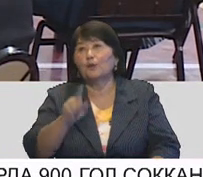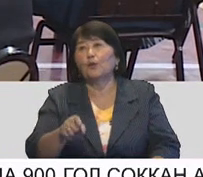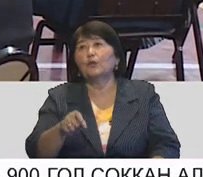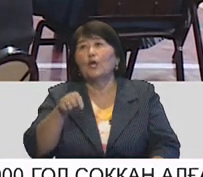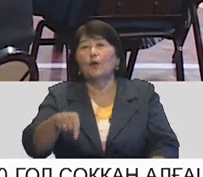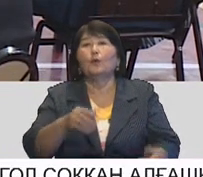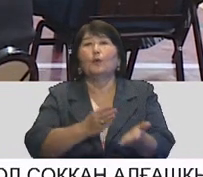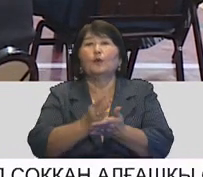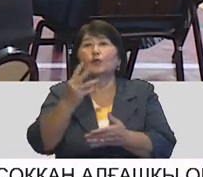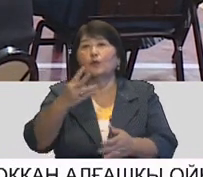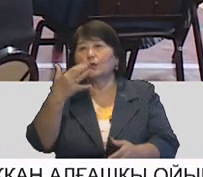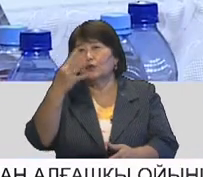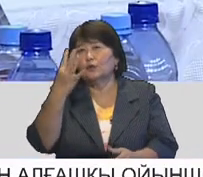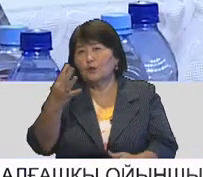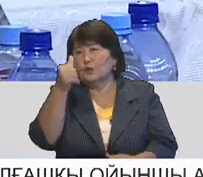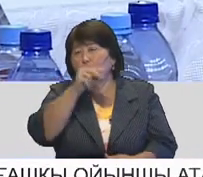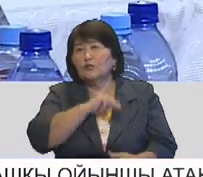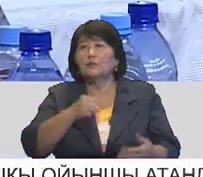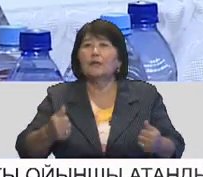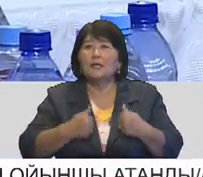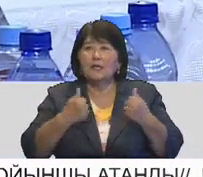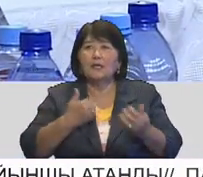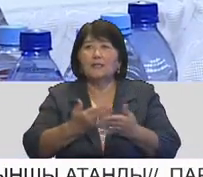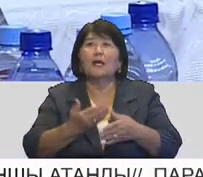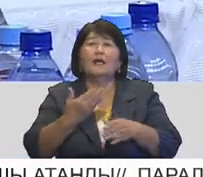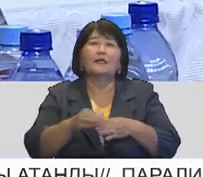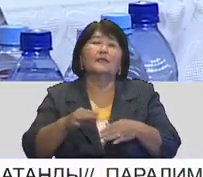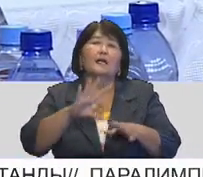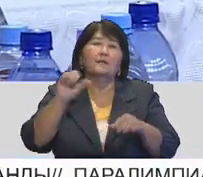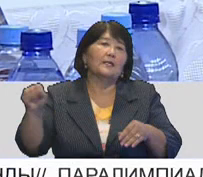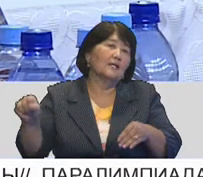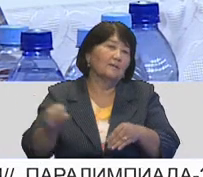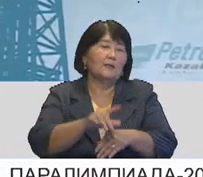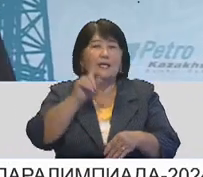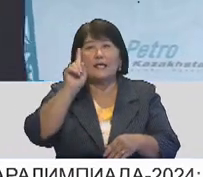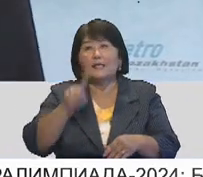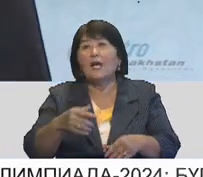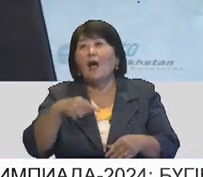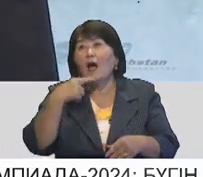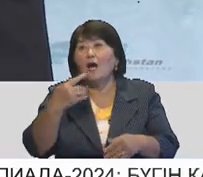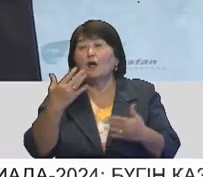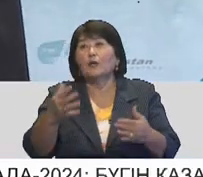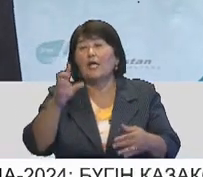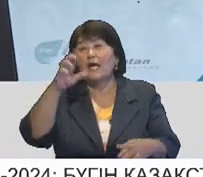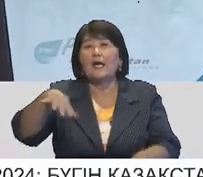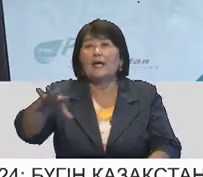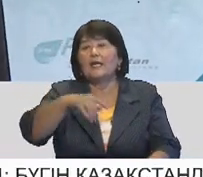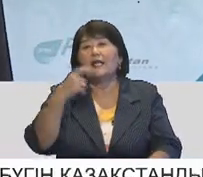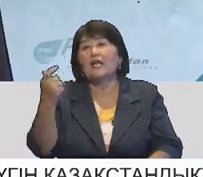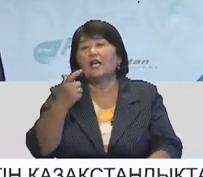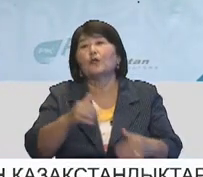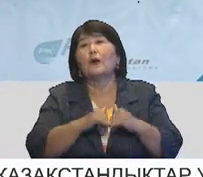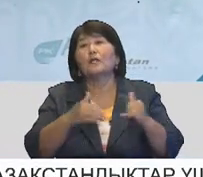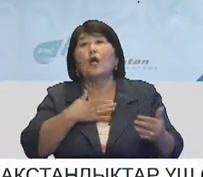салада 34 жылдан бері аянбай еңбек етіп, саланың қыр-сырын толық меңгерген. Айтуынша, ел экономикасының